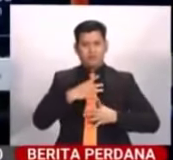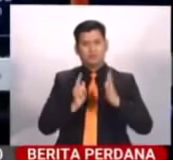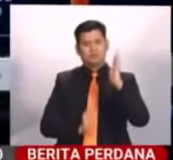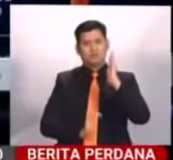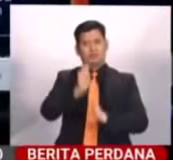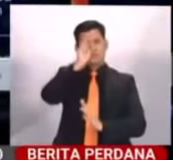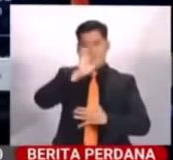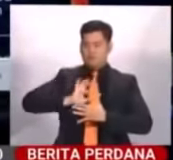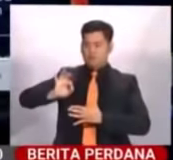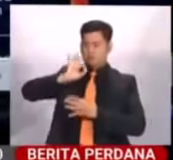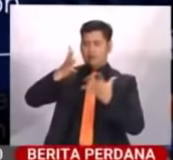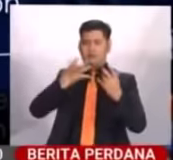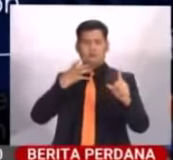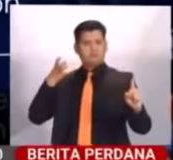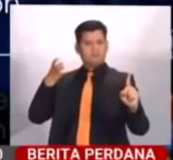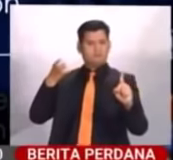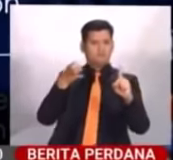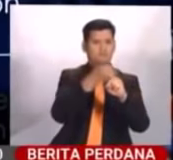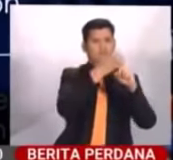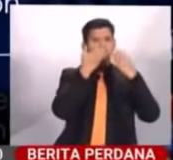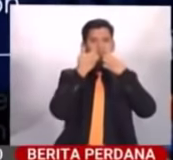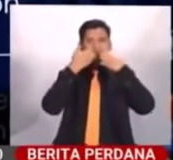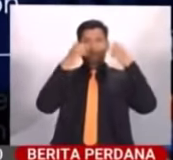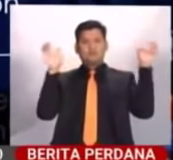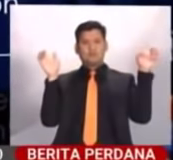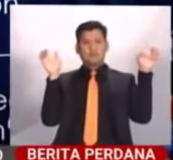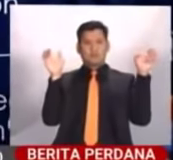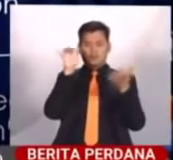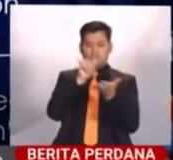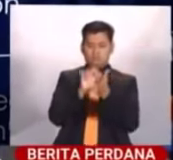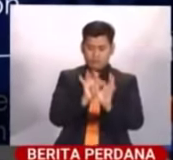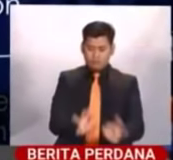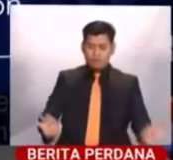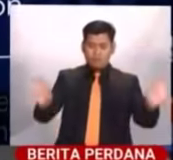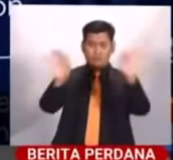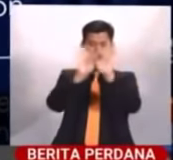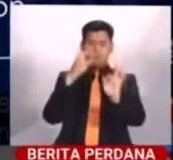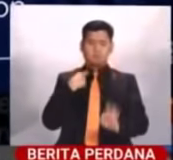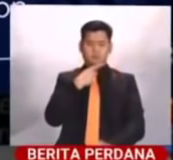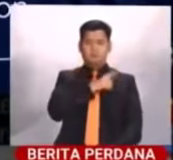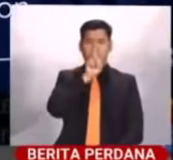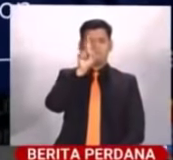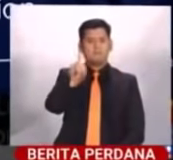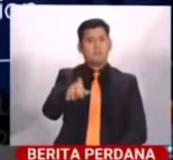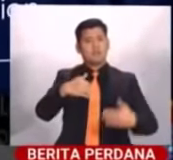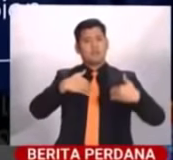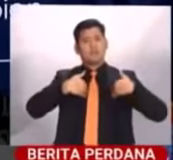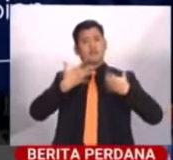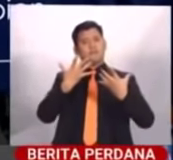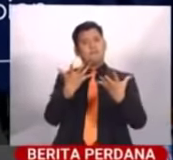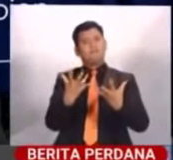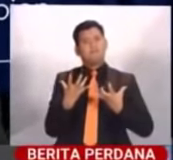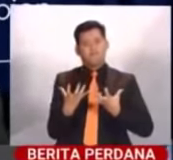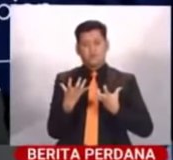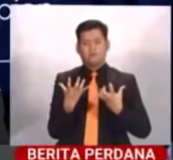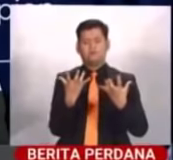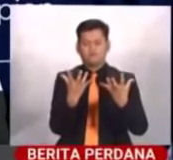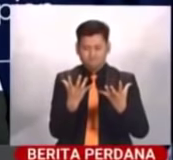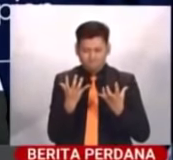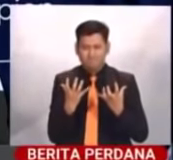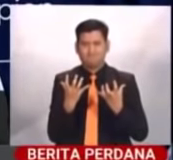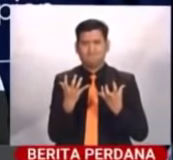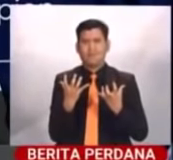mencipta gemilang. Pada saya itu penting kerana kita perlu ada keinginan,